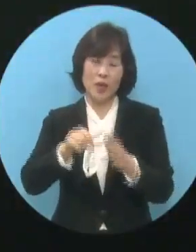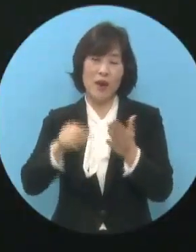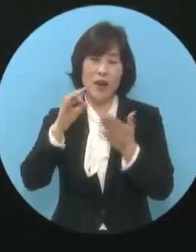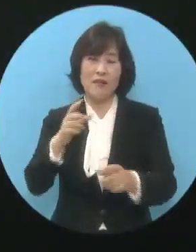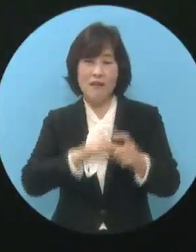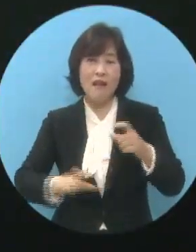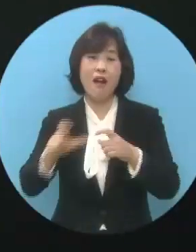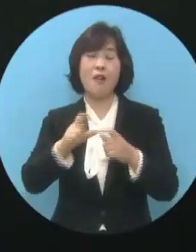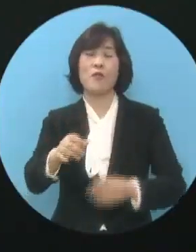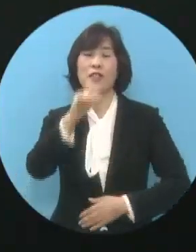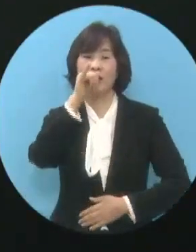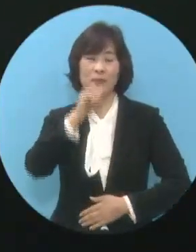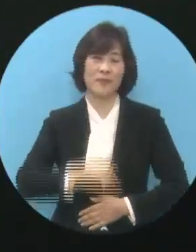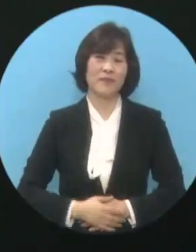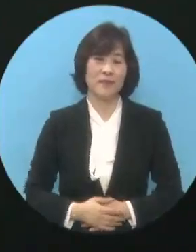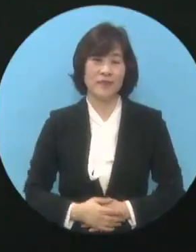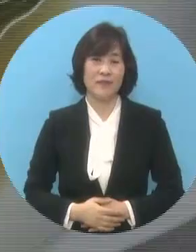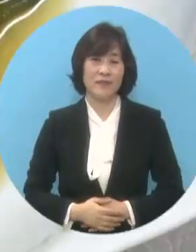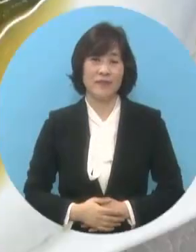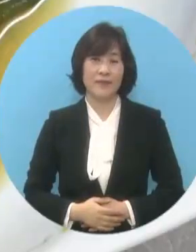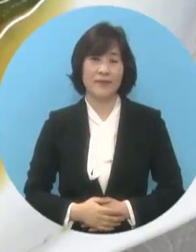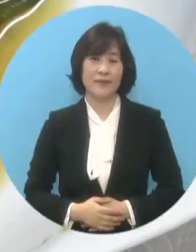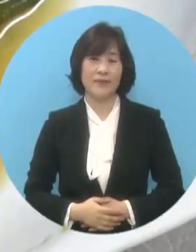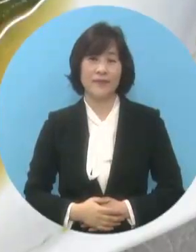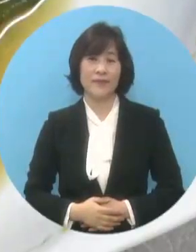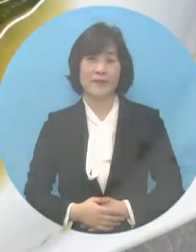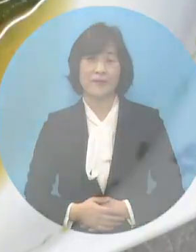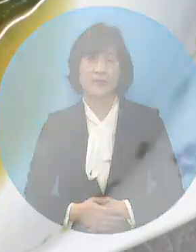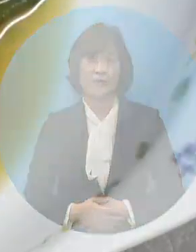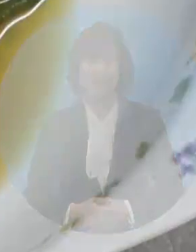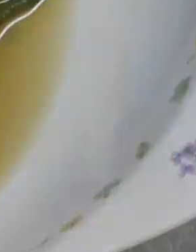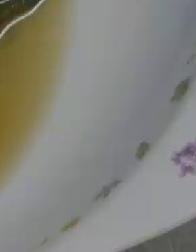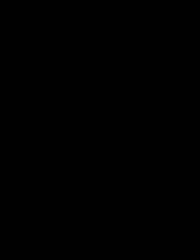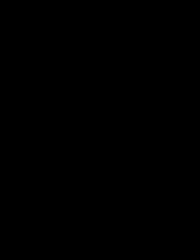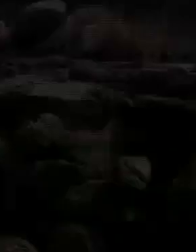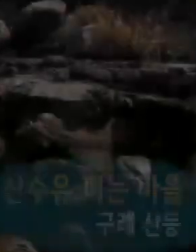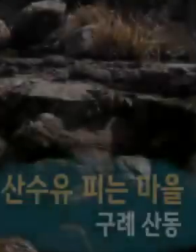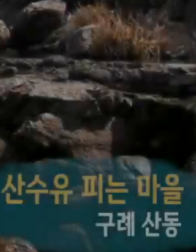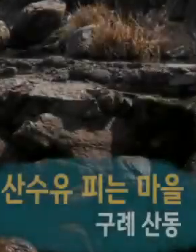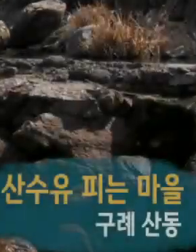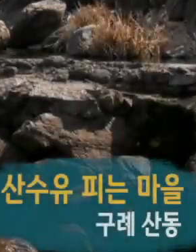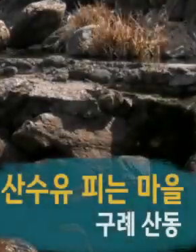높이고 있습니다. 생명의 땅 으뜸 전남 도정뉴스 임선양입니다.